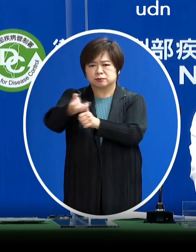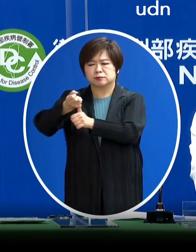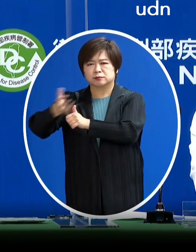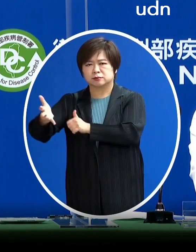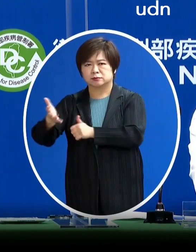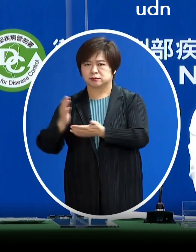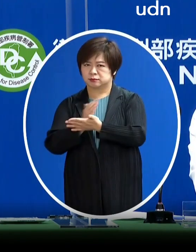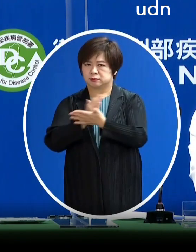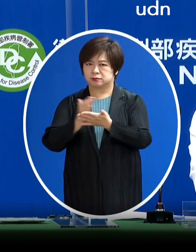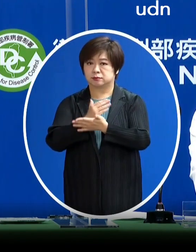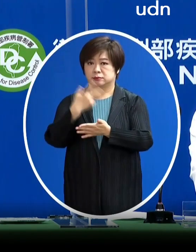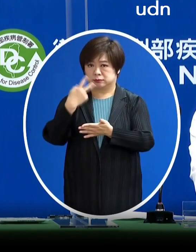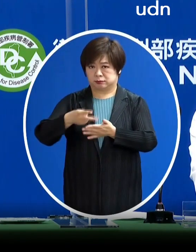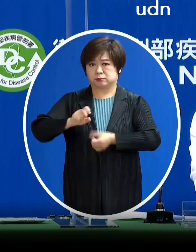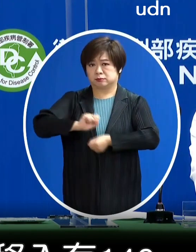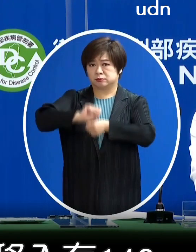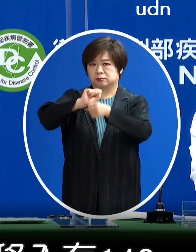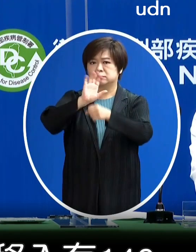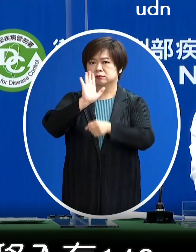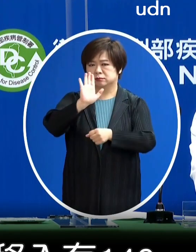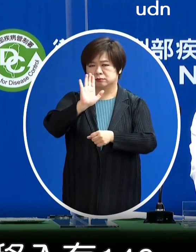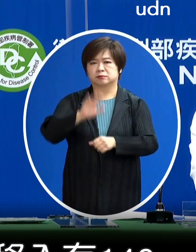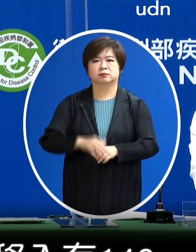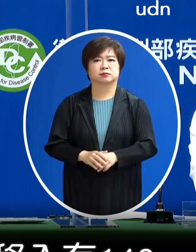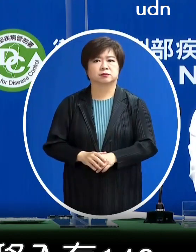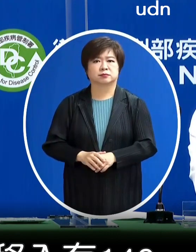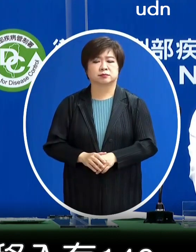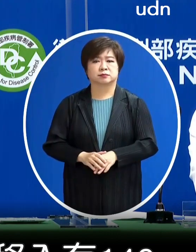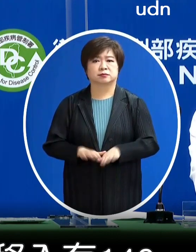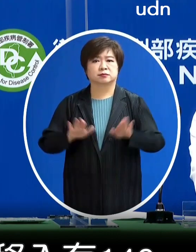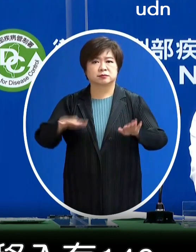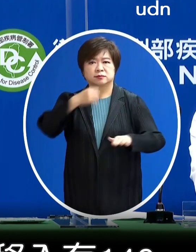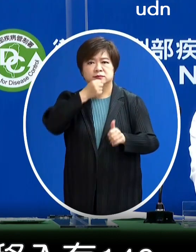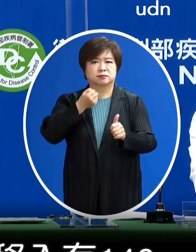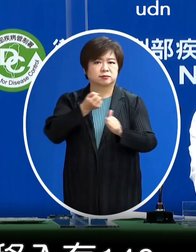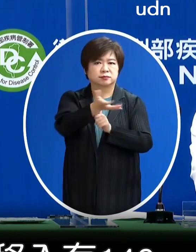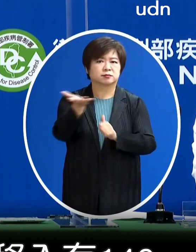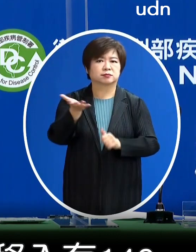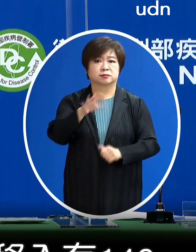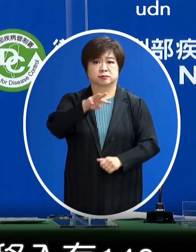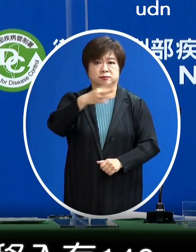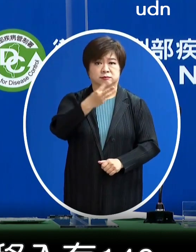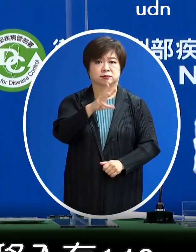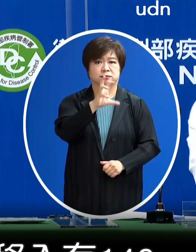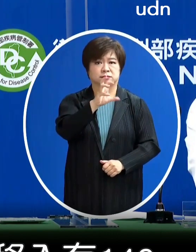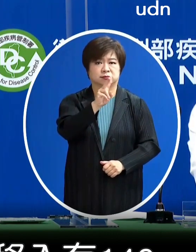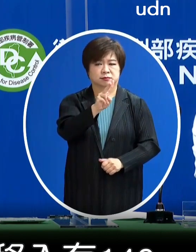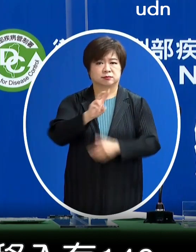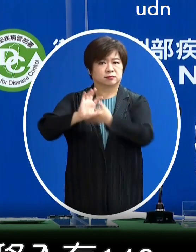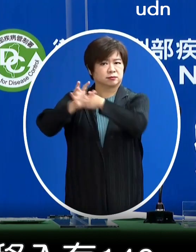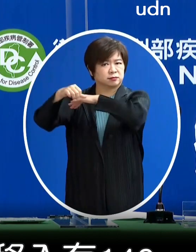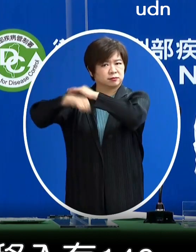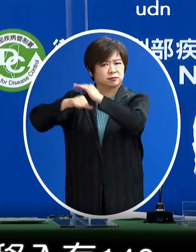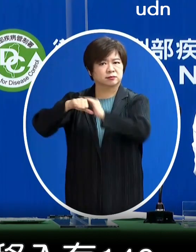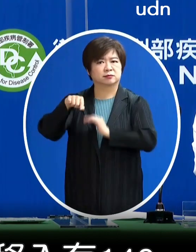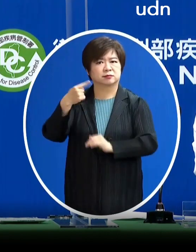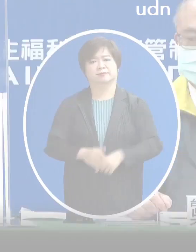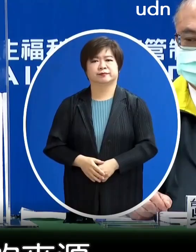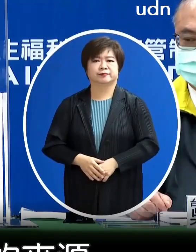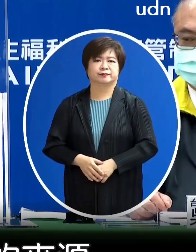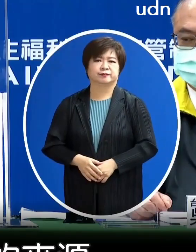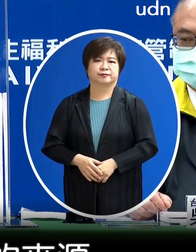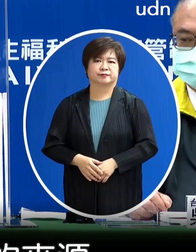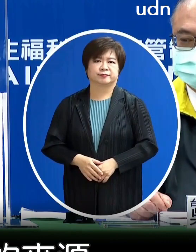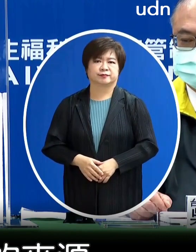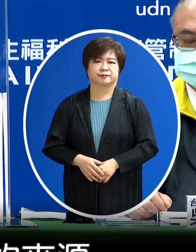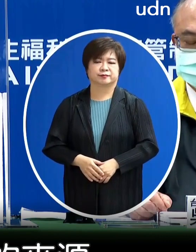看起来还会再往上升。今天本土案例有382例，境外移入有149。这